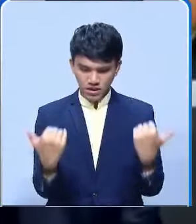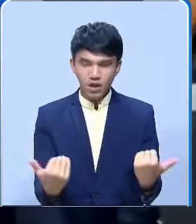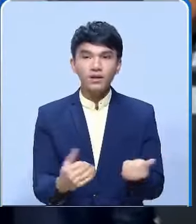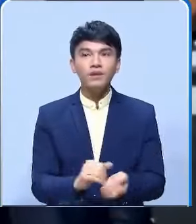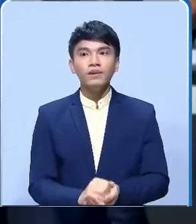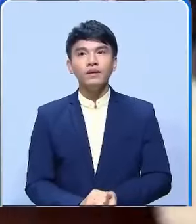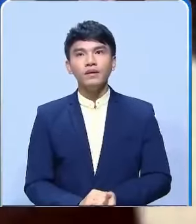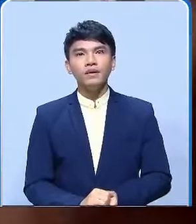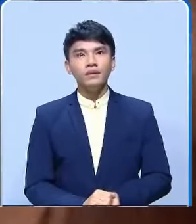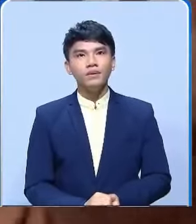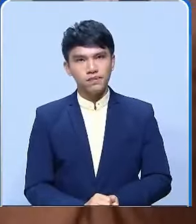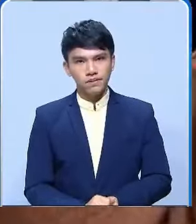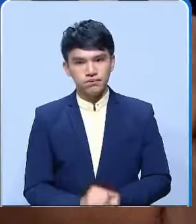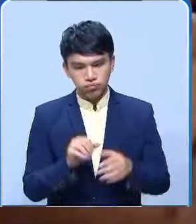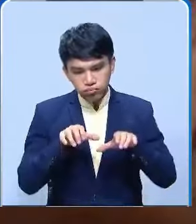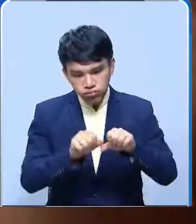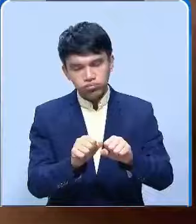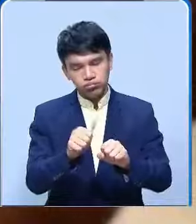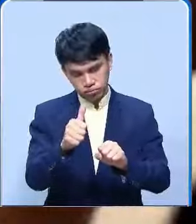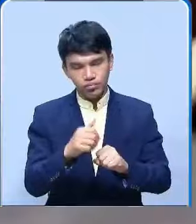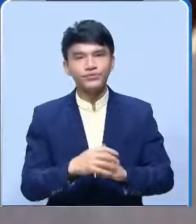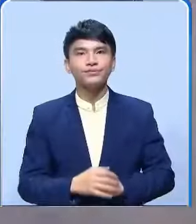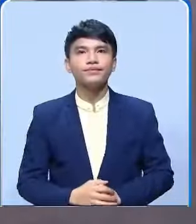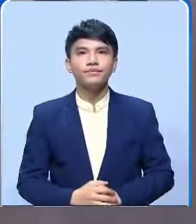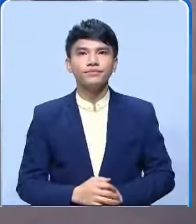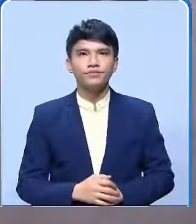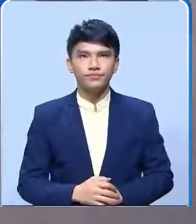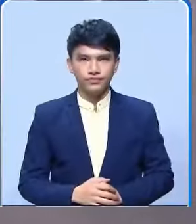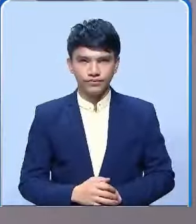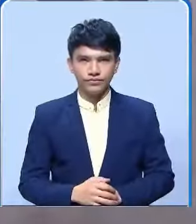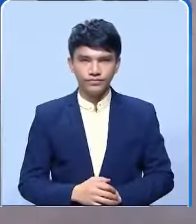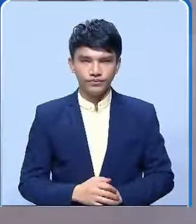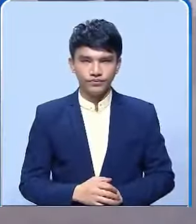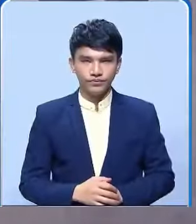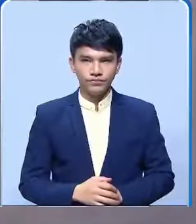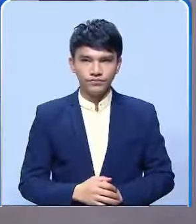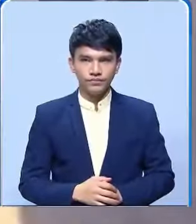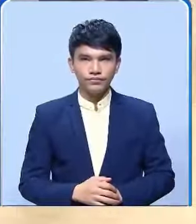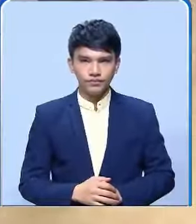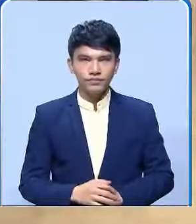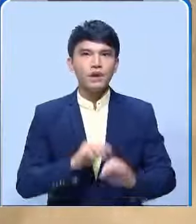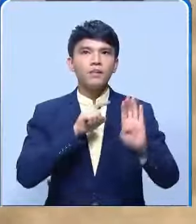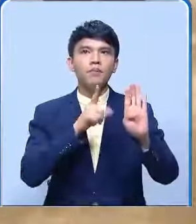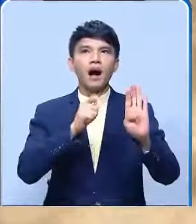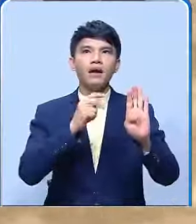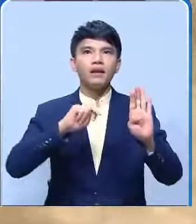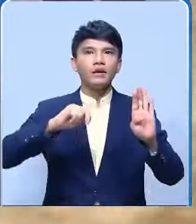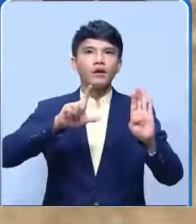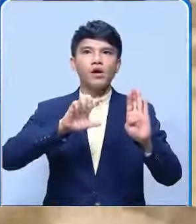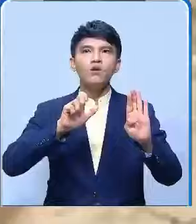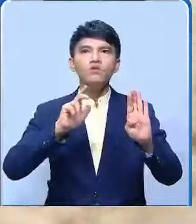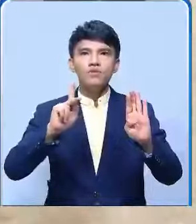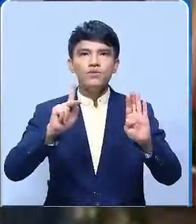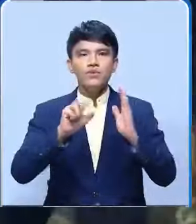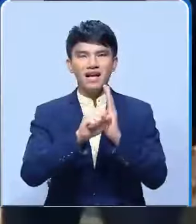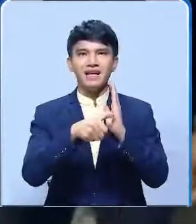คุณผู้ชมนี่ครับไปรวบเธอถึงที่เลยครับที่อาคารผู้โดยสารขาเข้าจุดผ่านแดนถาวรบ้านคลองลึกอำเภออรัญญประเทศจังหวัด